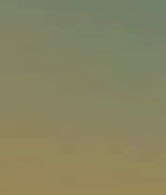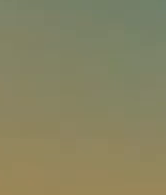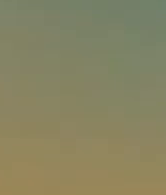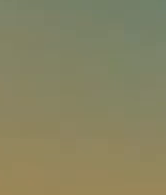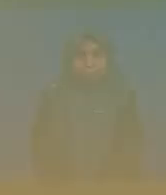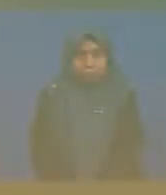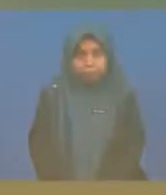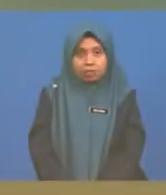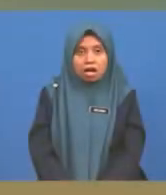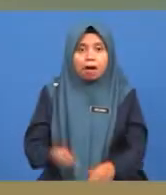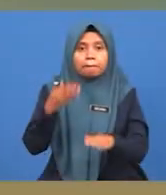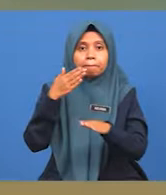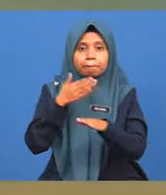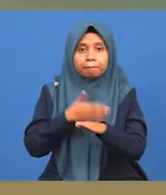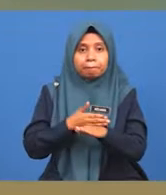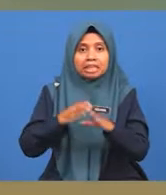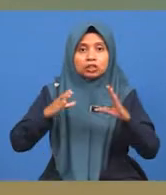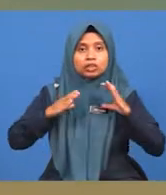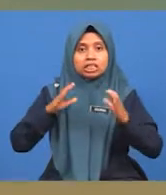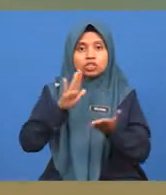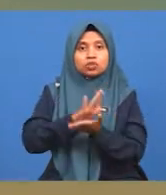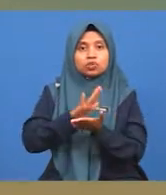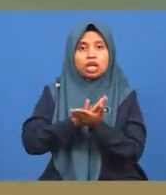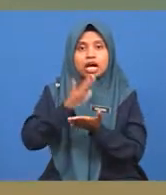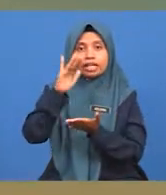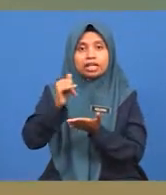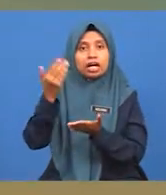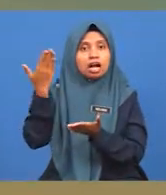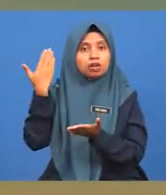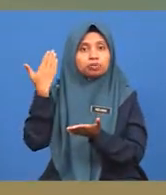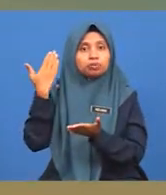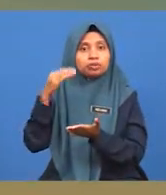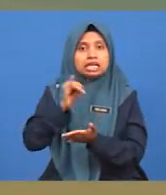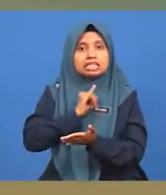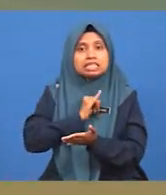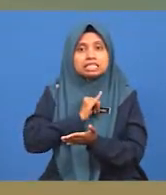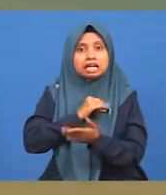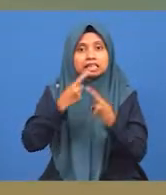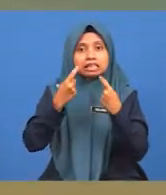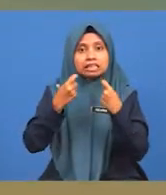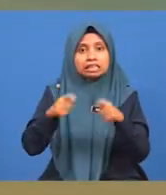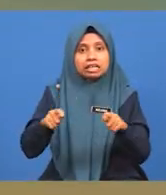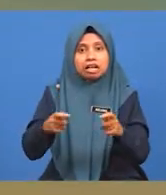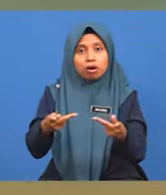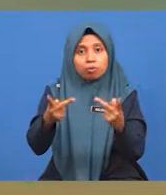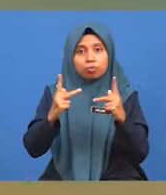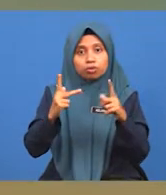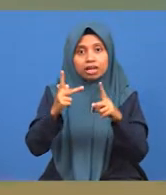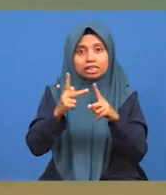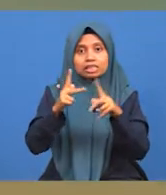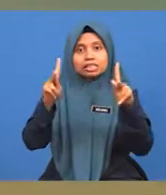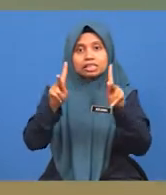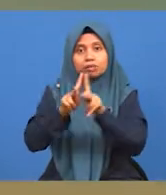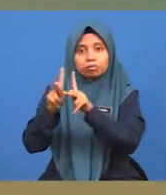1, 2, mula. Pada cuti sekolah yang lalu, saya